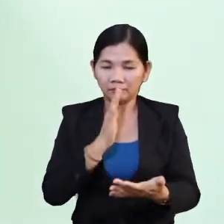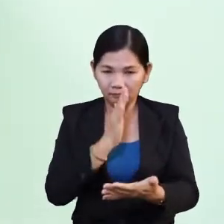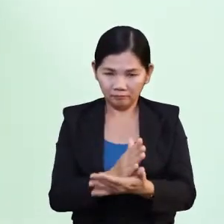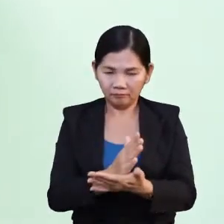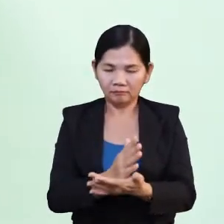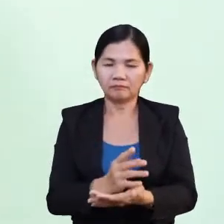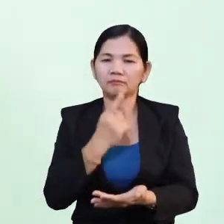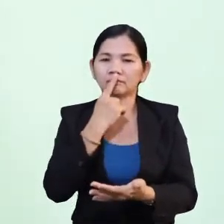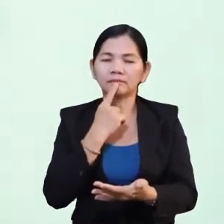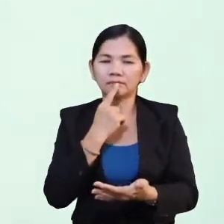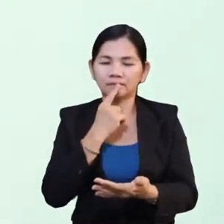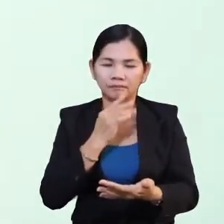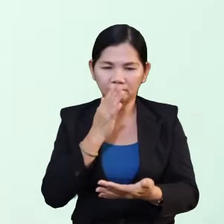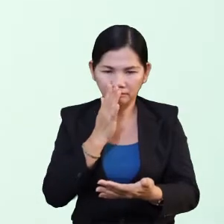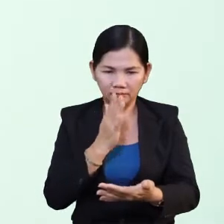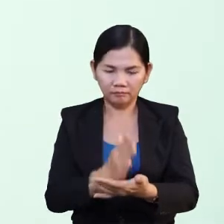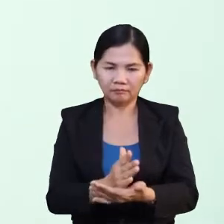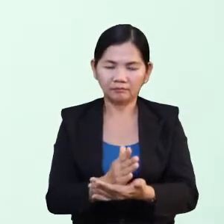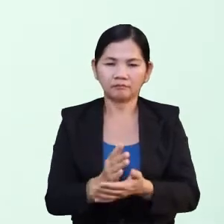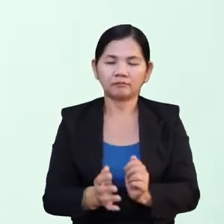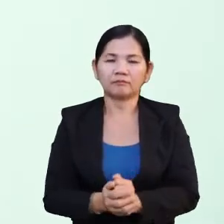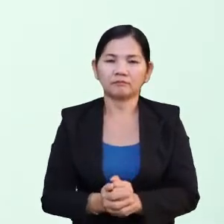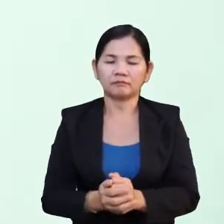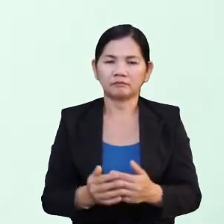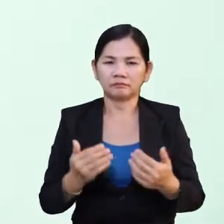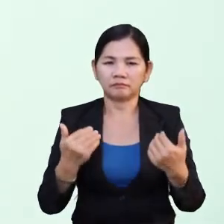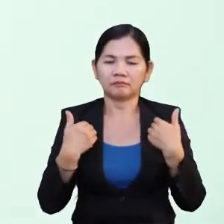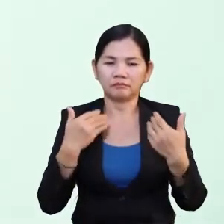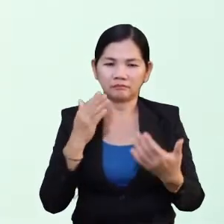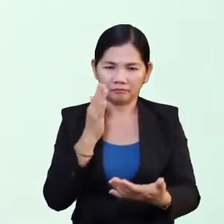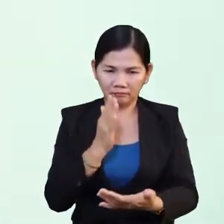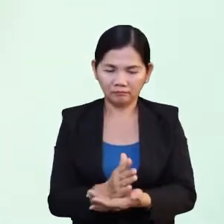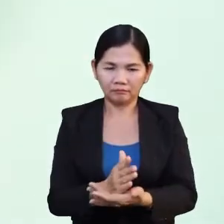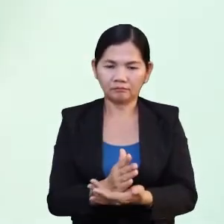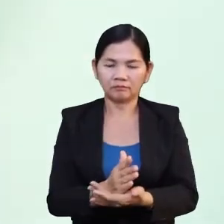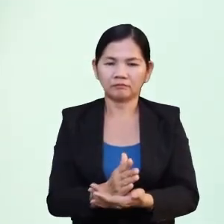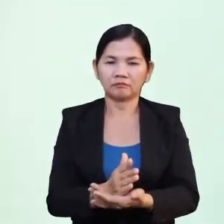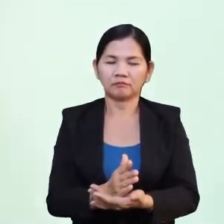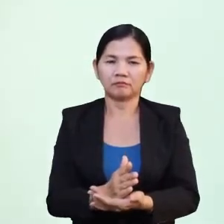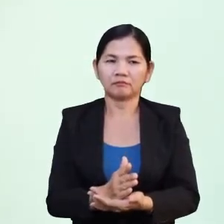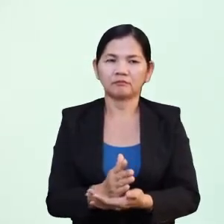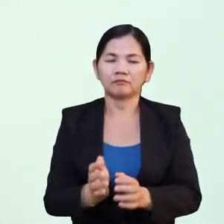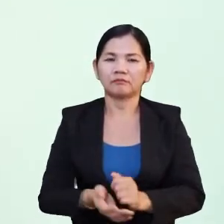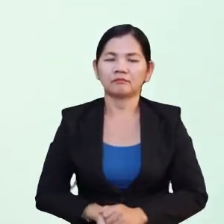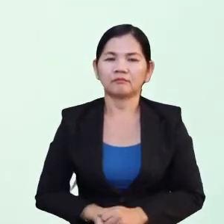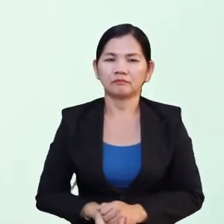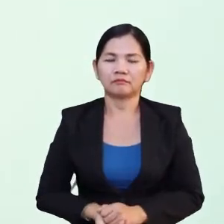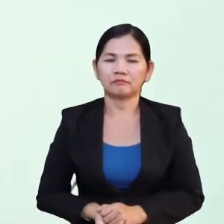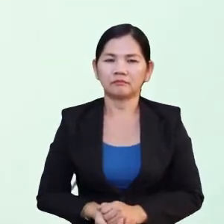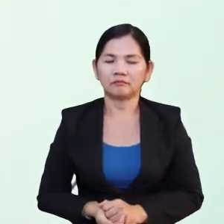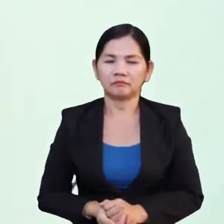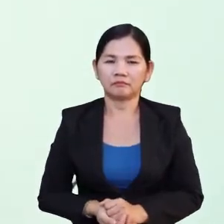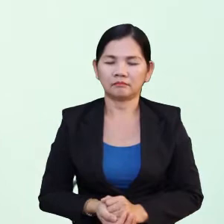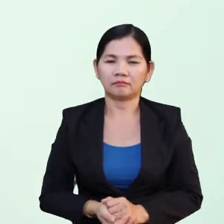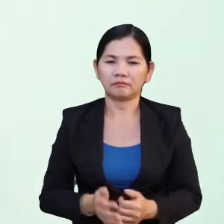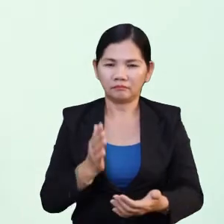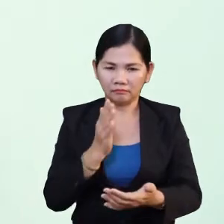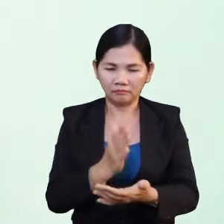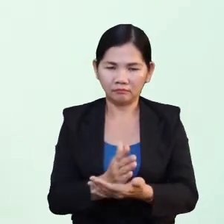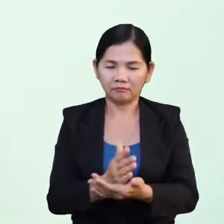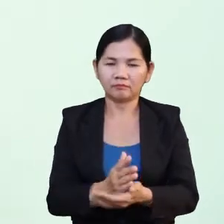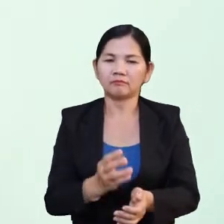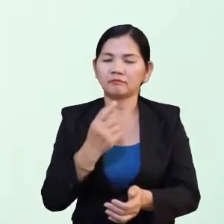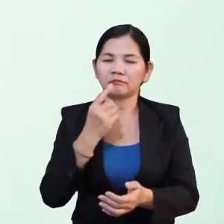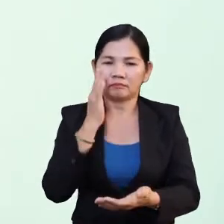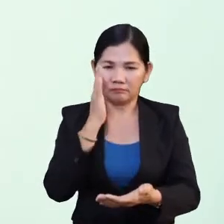ណាចាអញ្ចឹងភ្លើងក្រហមយើងត្រូវឈប់អញ្ចឹងអ្នកធ្វើដំណើរពេលដែលឃើញភ្លើងក្រហ